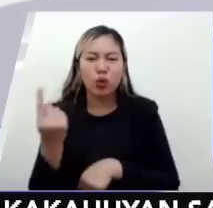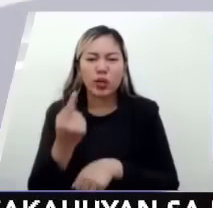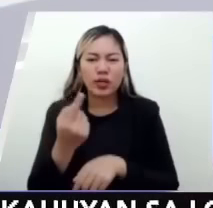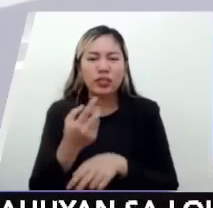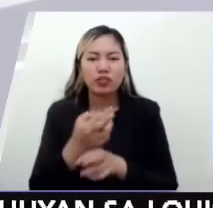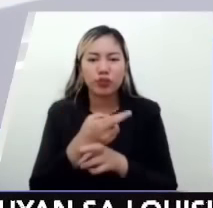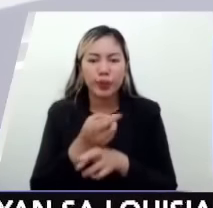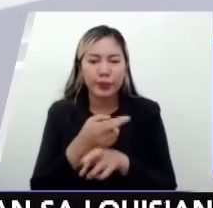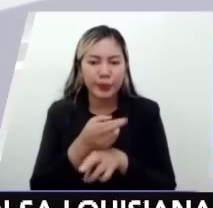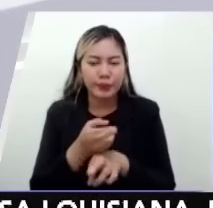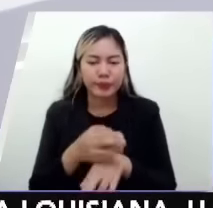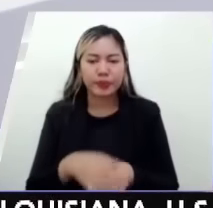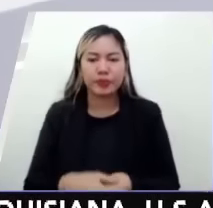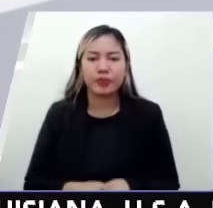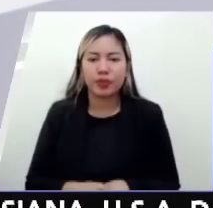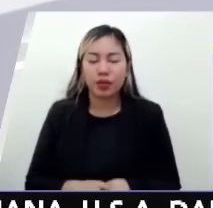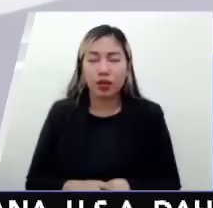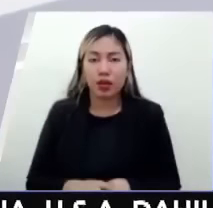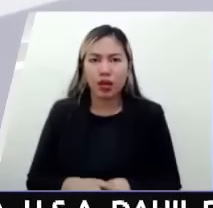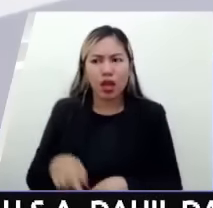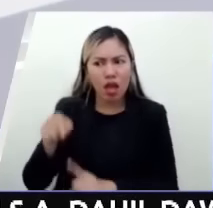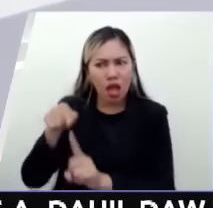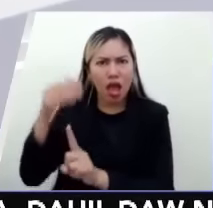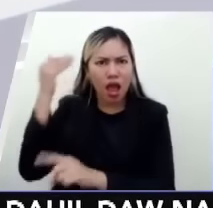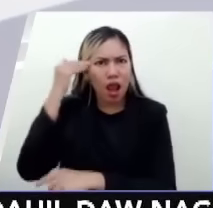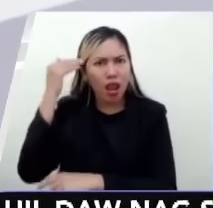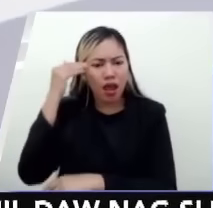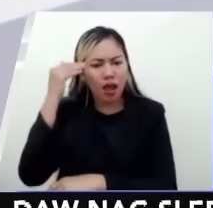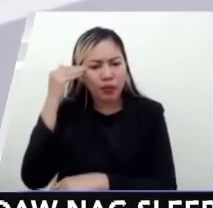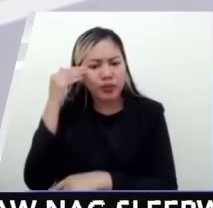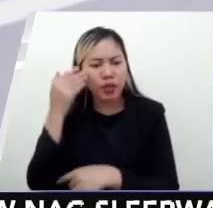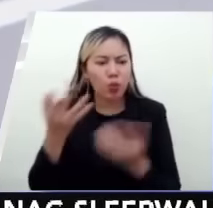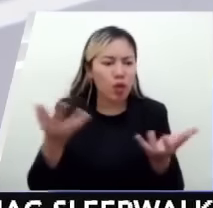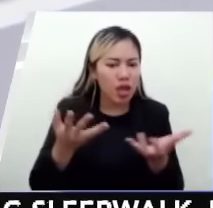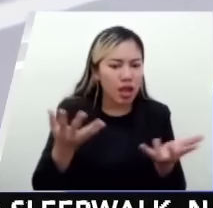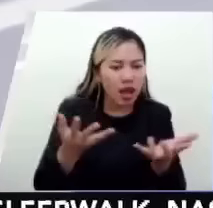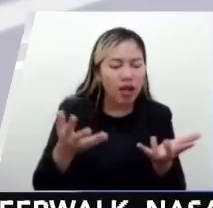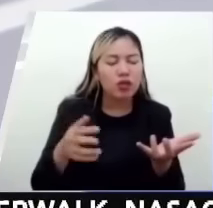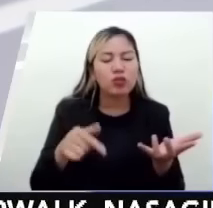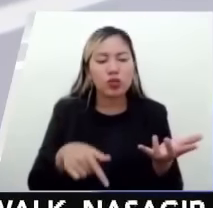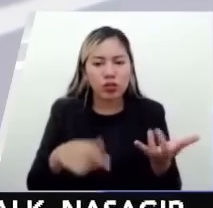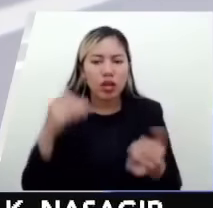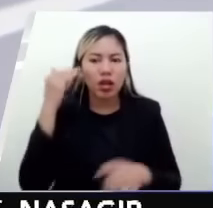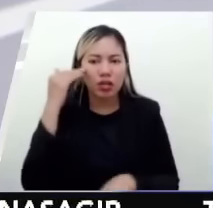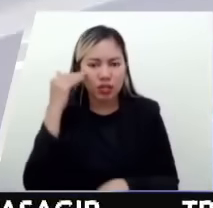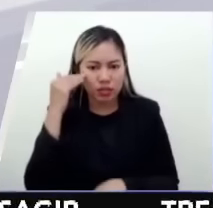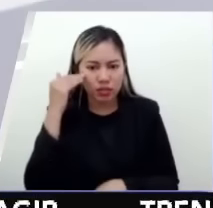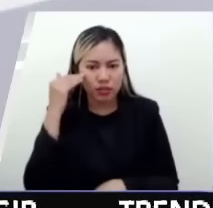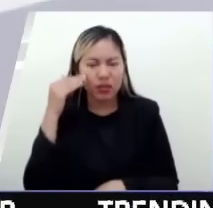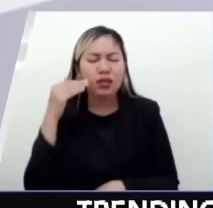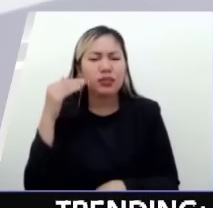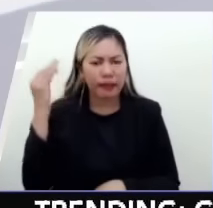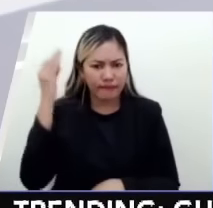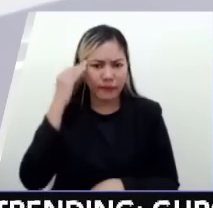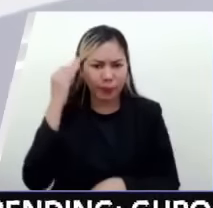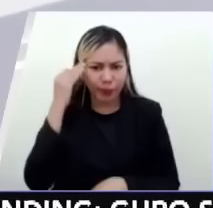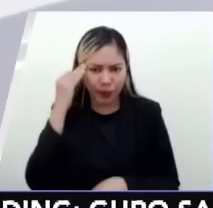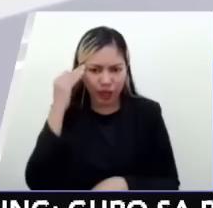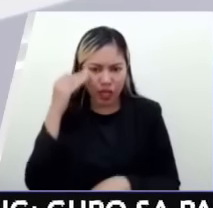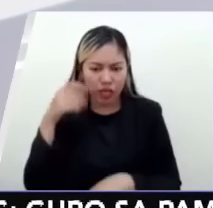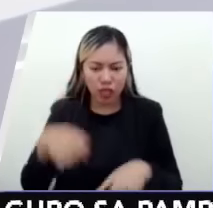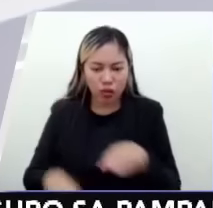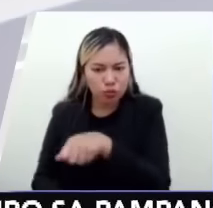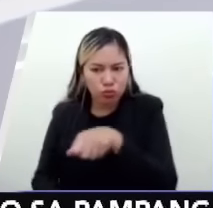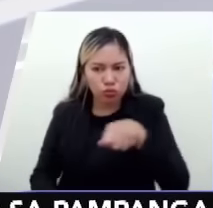po ito siguro siya diri sa shop. Pamilya mo kasi pag-slide niya sa stanti niya o asa sa nakita ni kuha sa lain